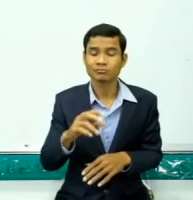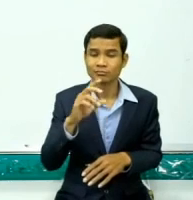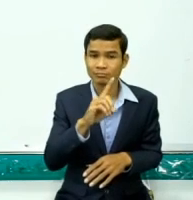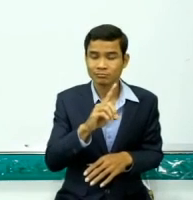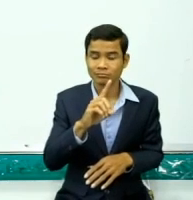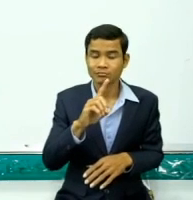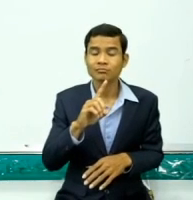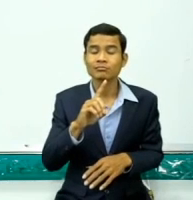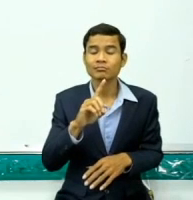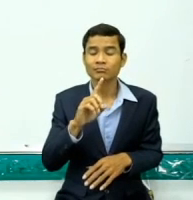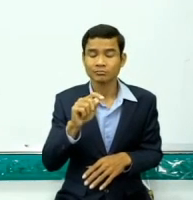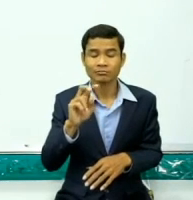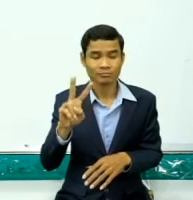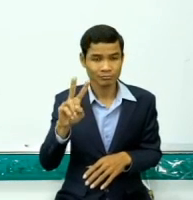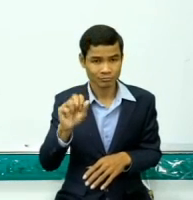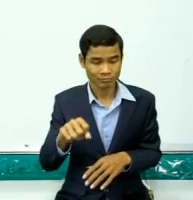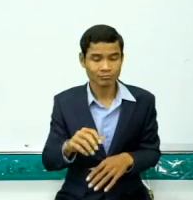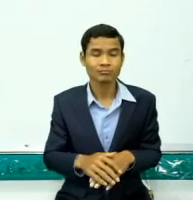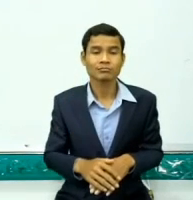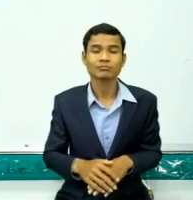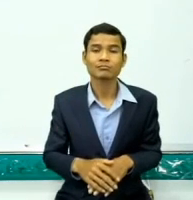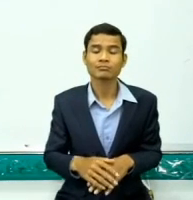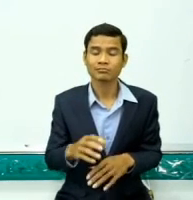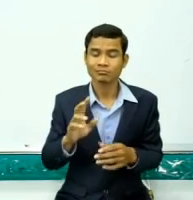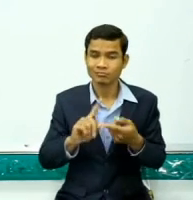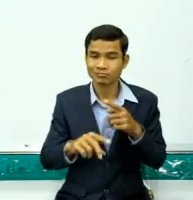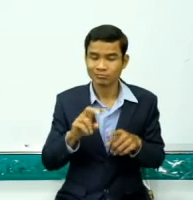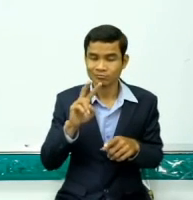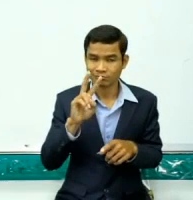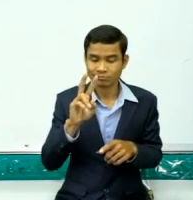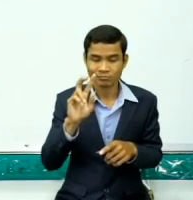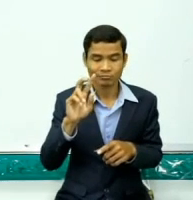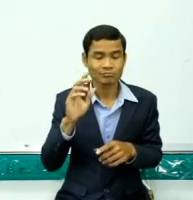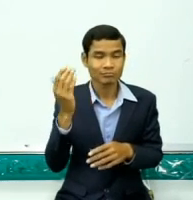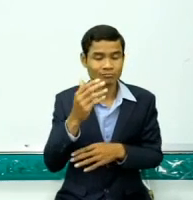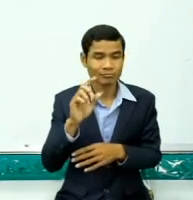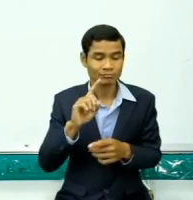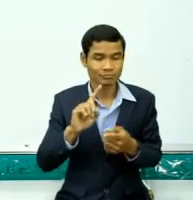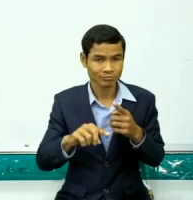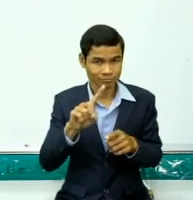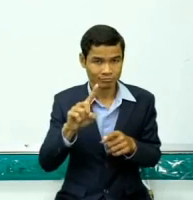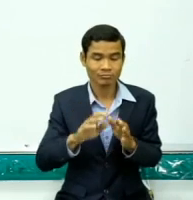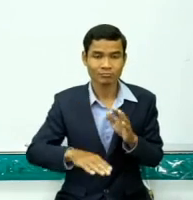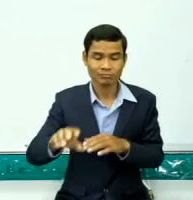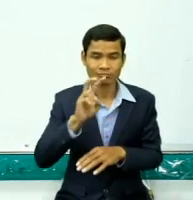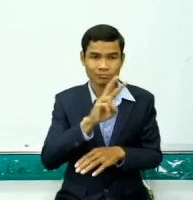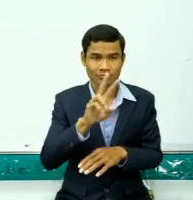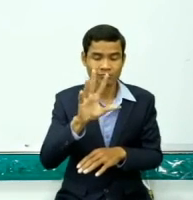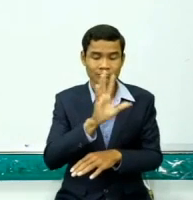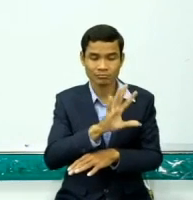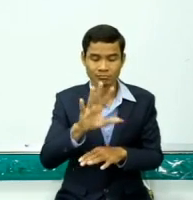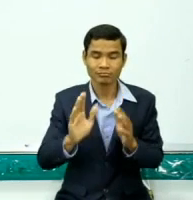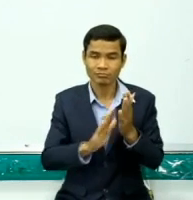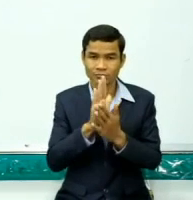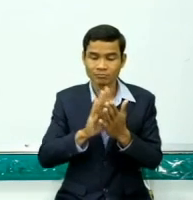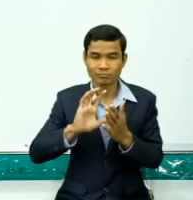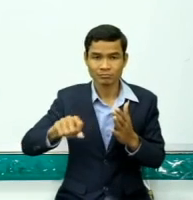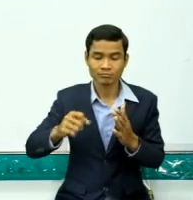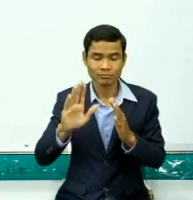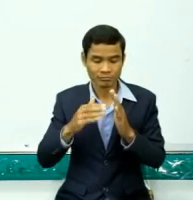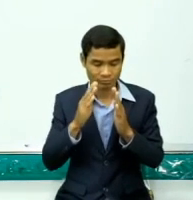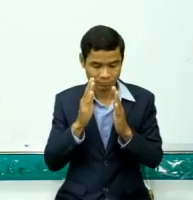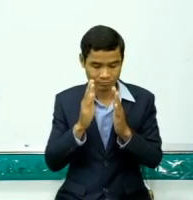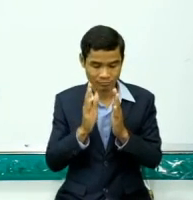sai cạp bình thân ý cha bỏ lịch muối nâng bằng đạc sai cạp nền ní tu tiền mà phải pram khát cổng cha ở